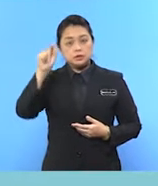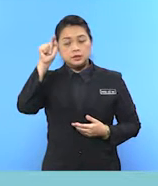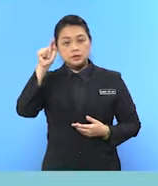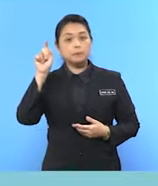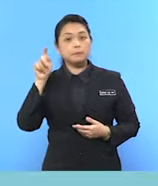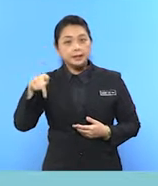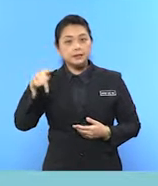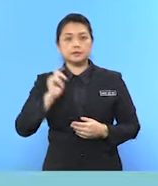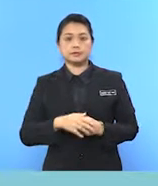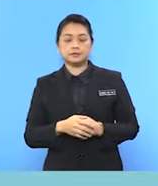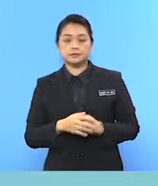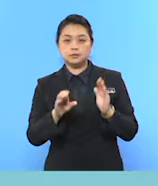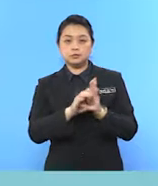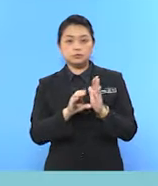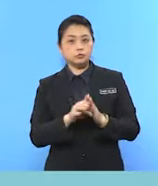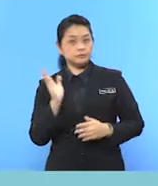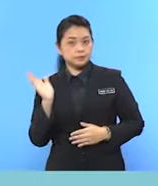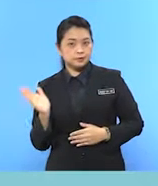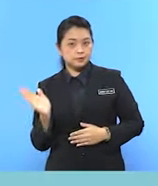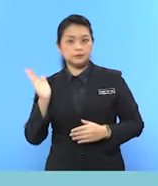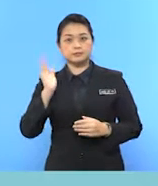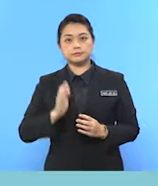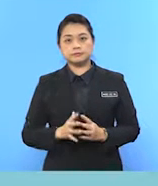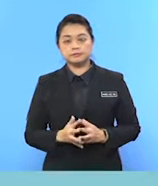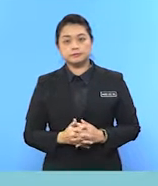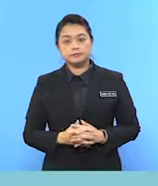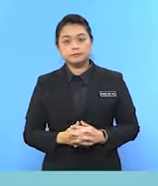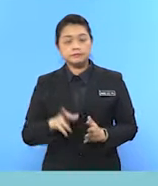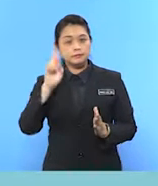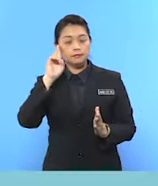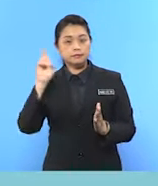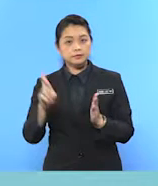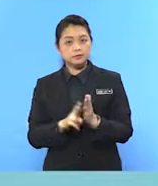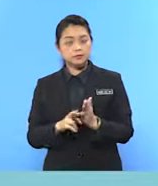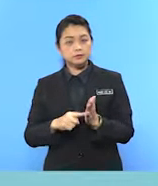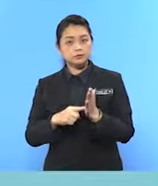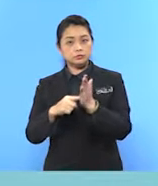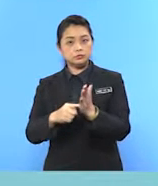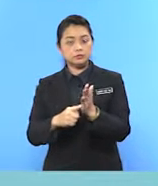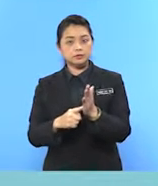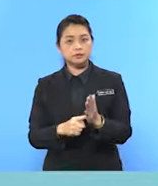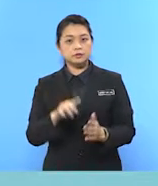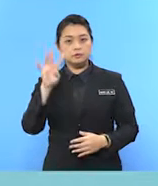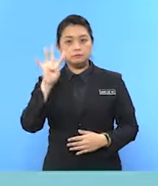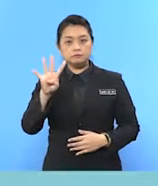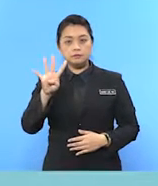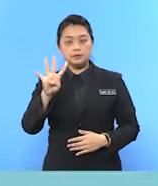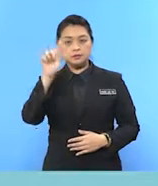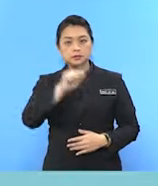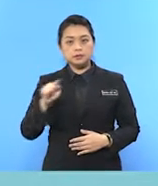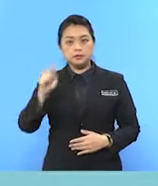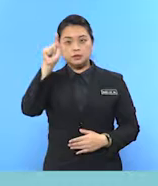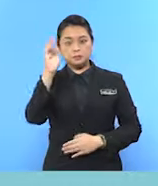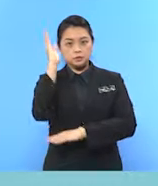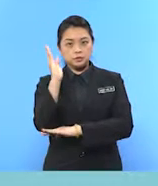Pythagoras. Contoh seperti yang dipaparkan di skrin. Rajah berikut menunjukkan 4 segitiga